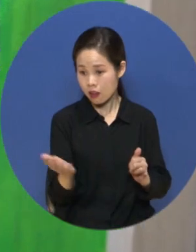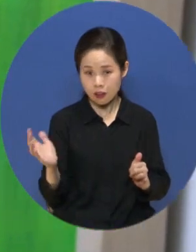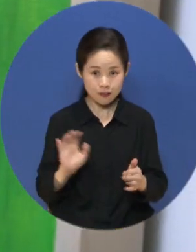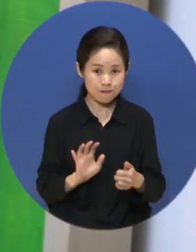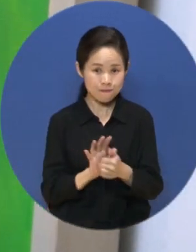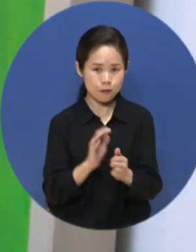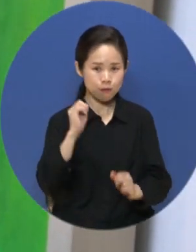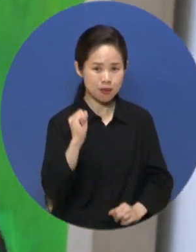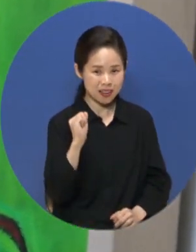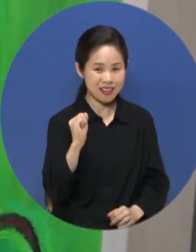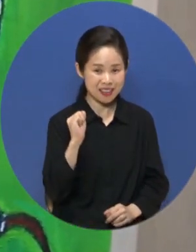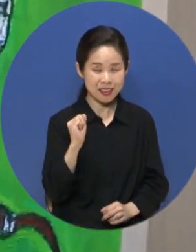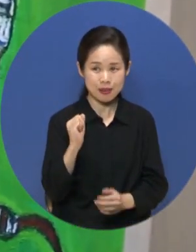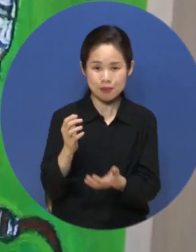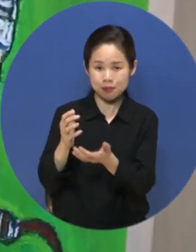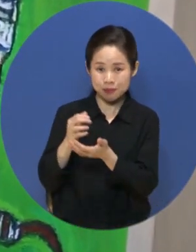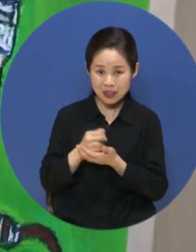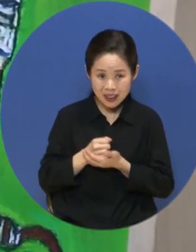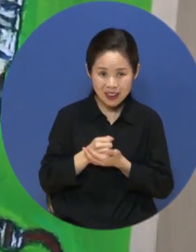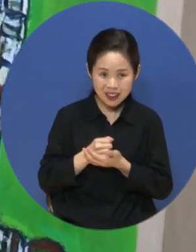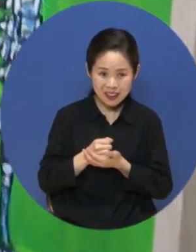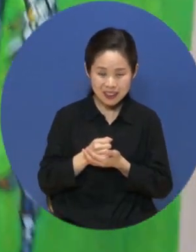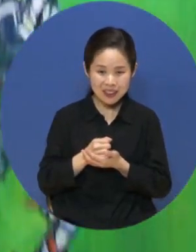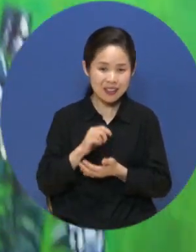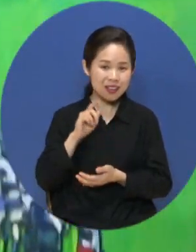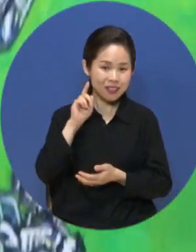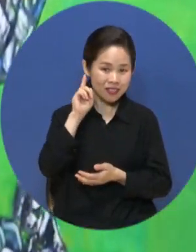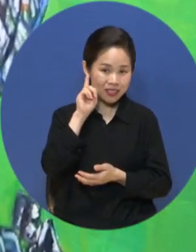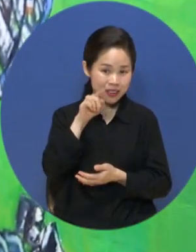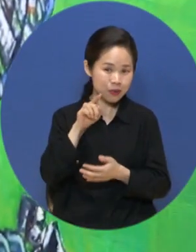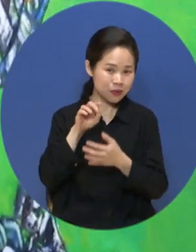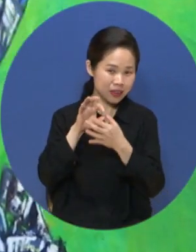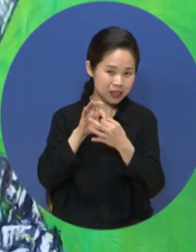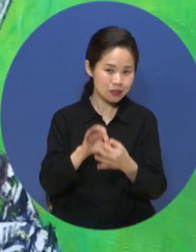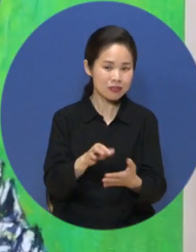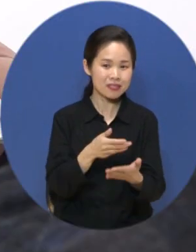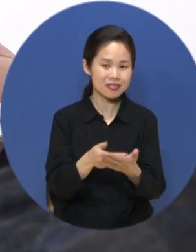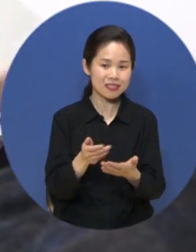속에서 재호 씨는 내일도 붓을 놓지 않을 것입니다.